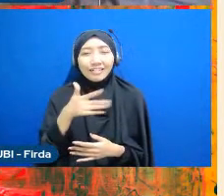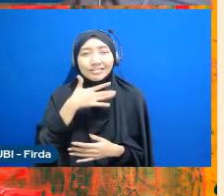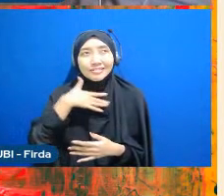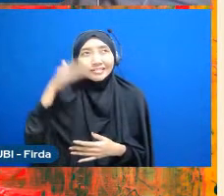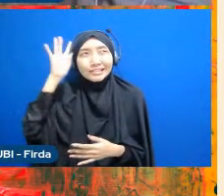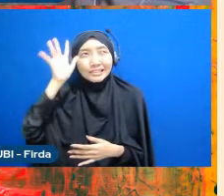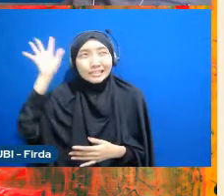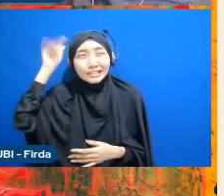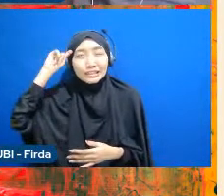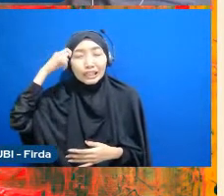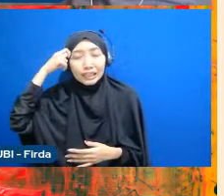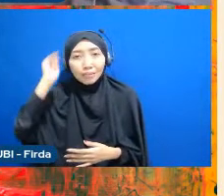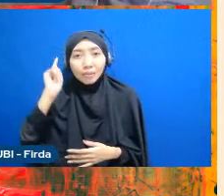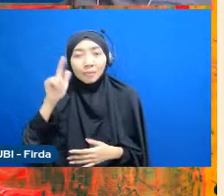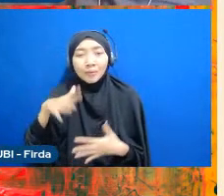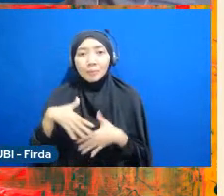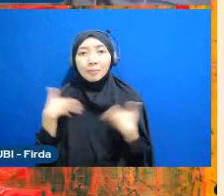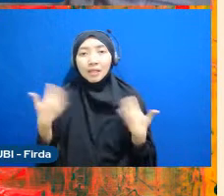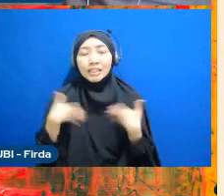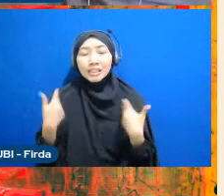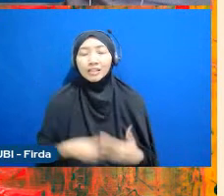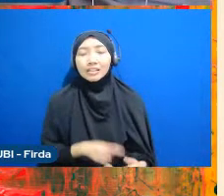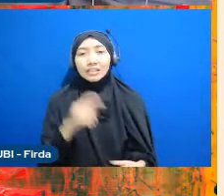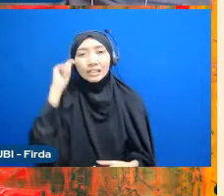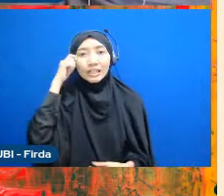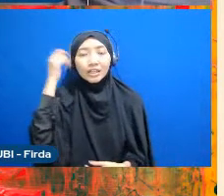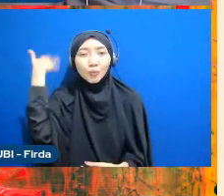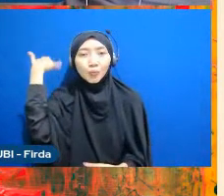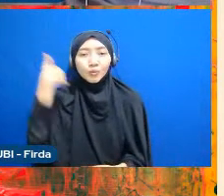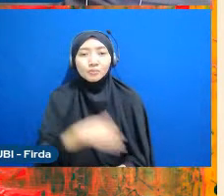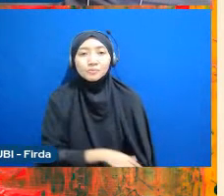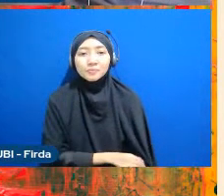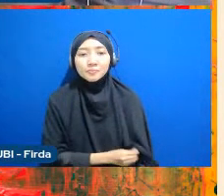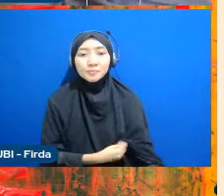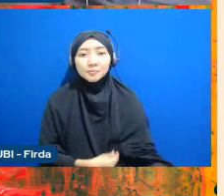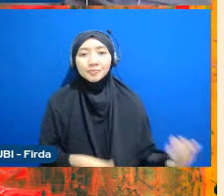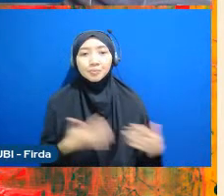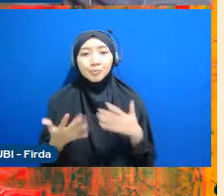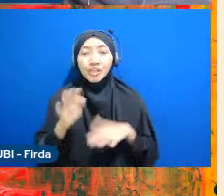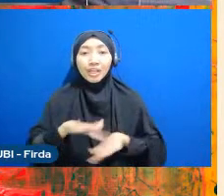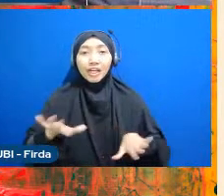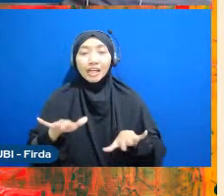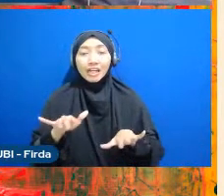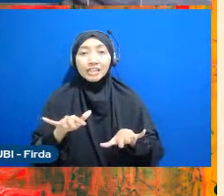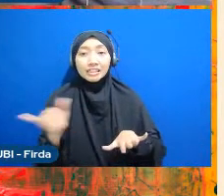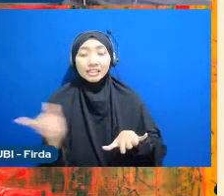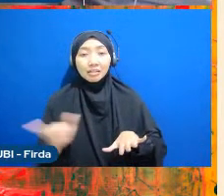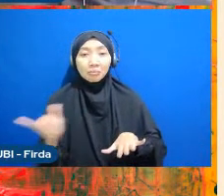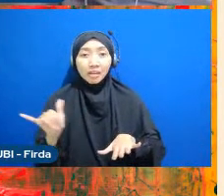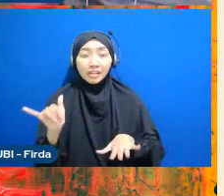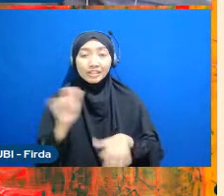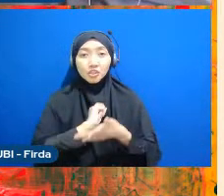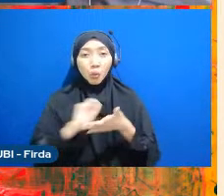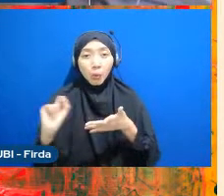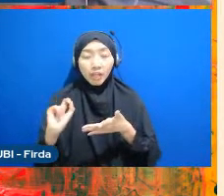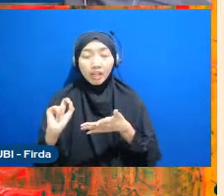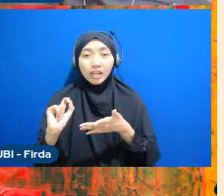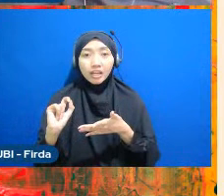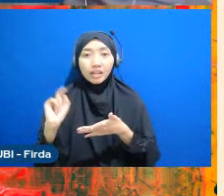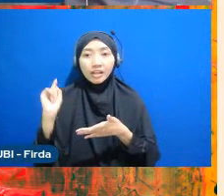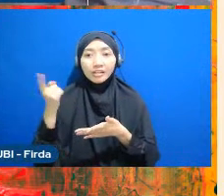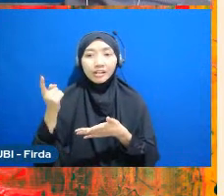karena saking bahagianya, seperti itu. Nah, mungkin anak-anak juga banyak ya di sekolah ya, di sekolah ada